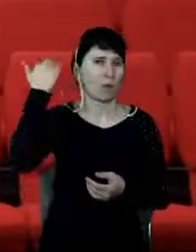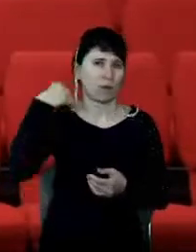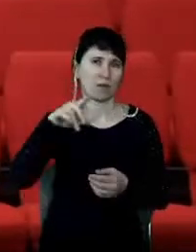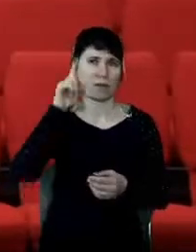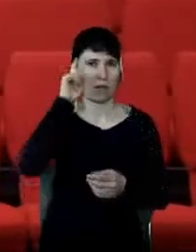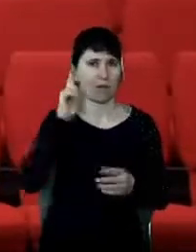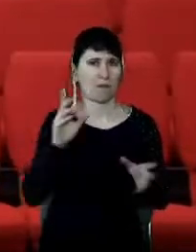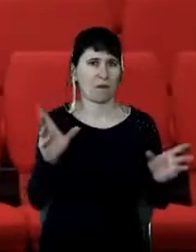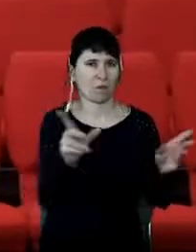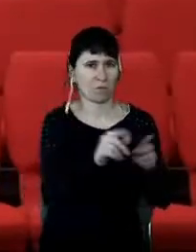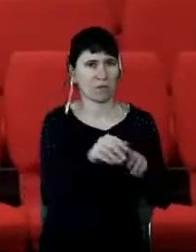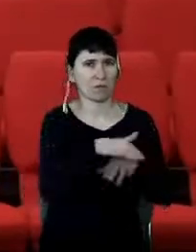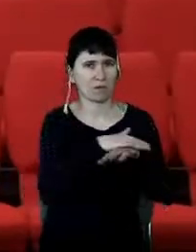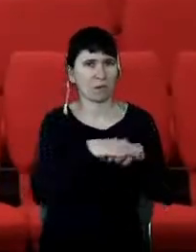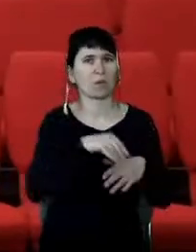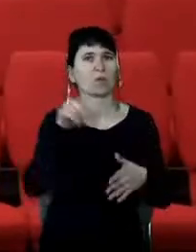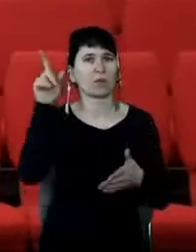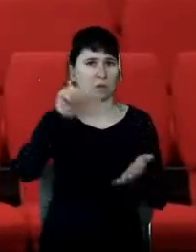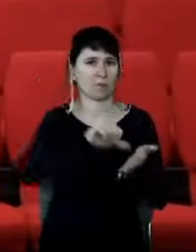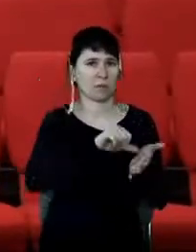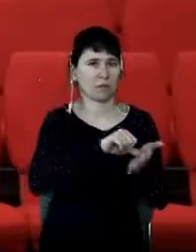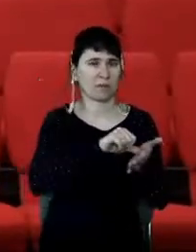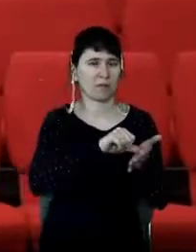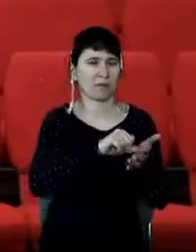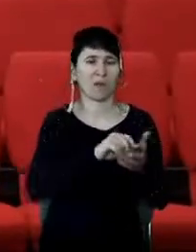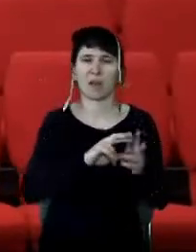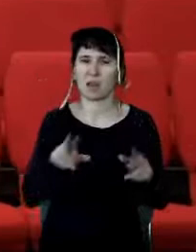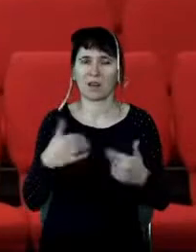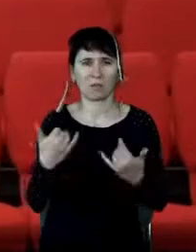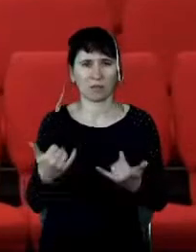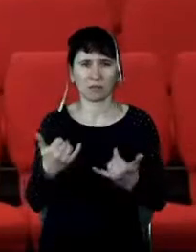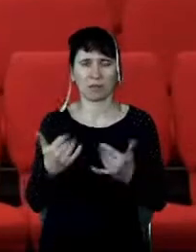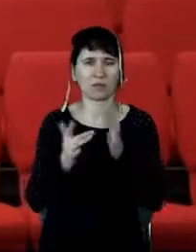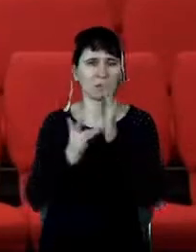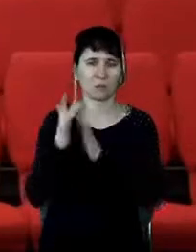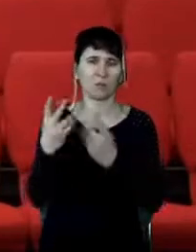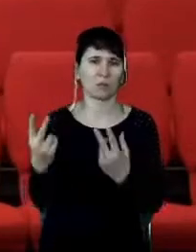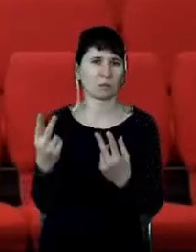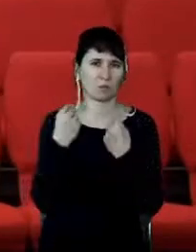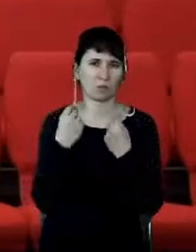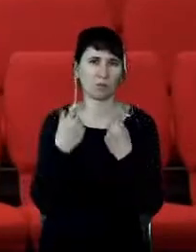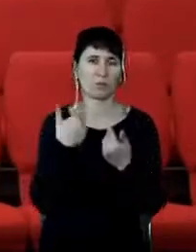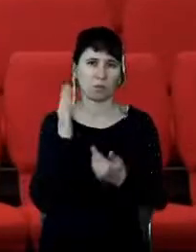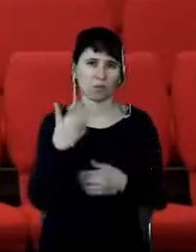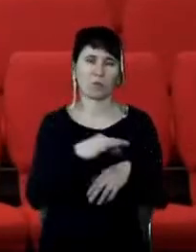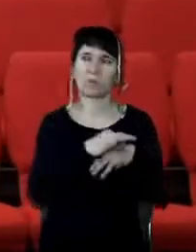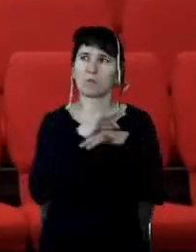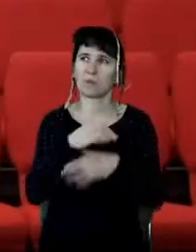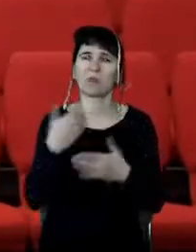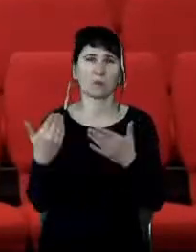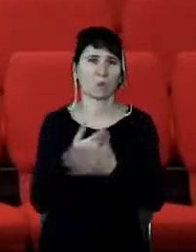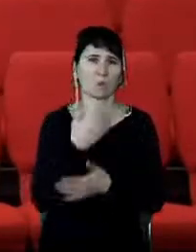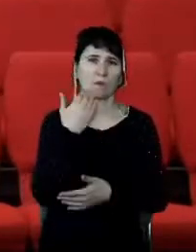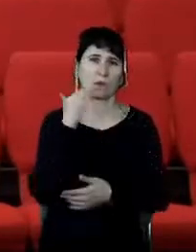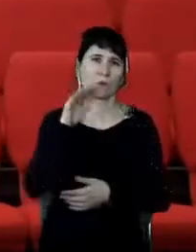нами. Він нас веде в обітовану землю. Він нам пообіцяв неї. Це новий Єрусалим.